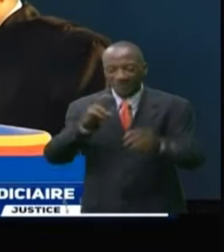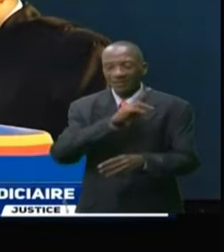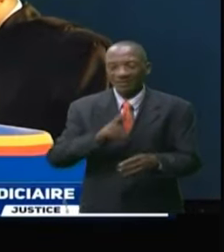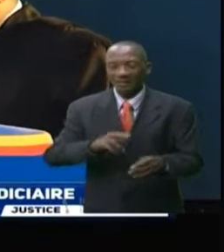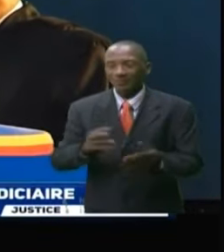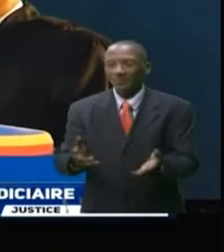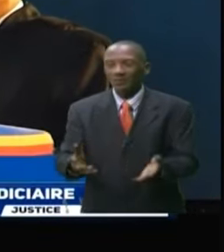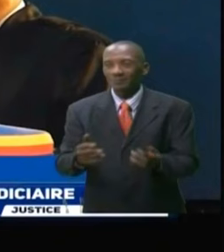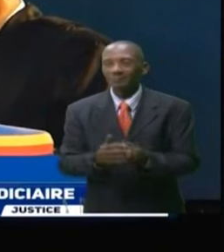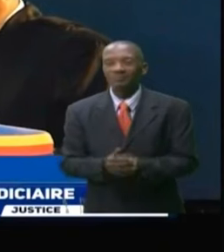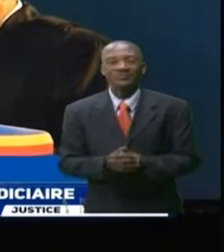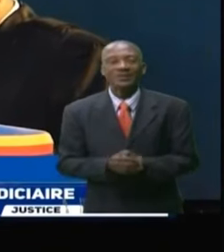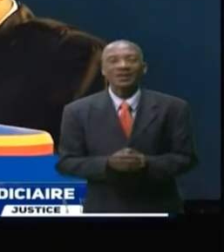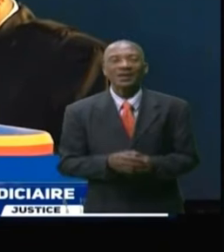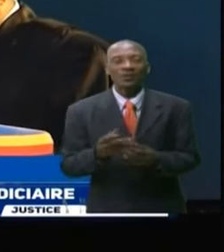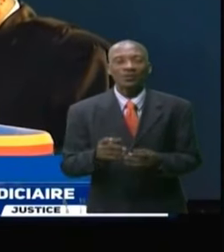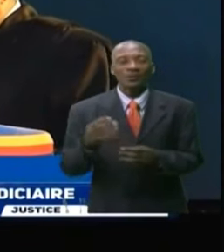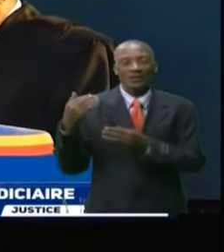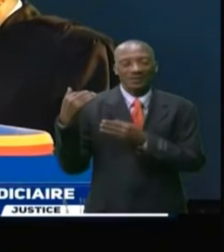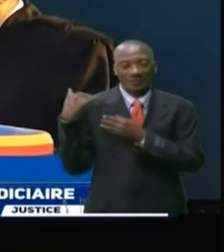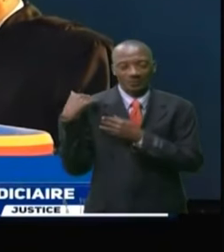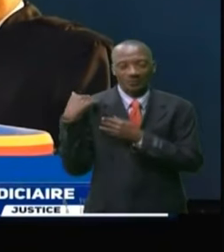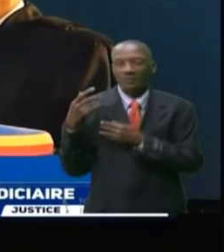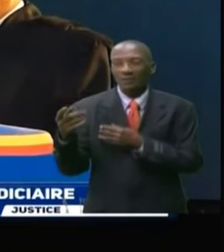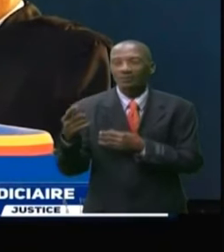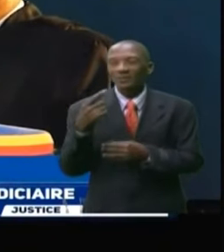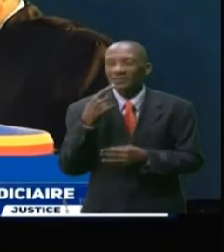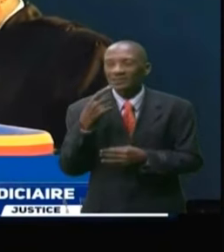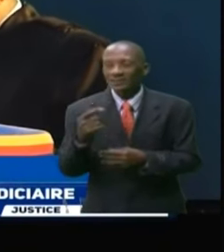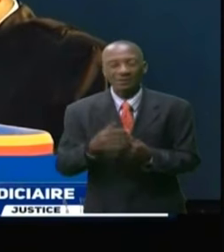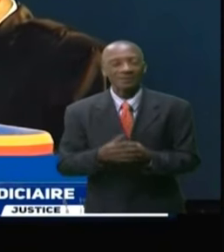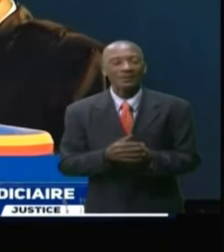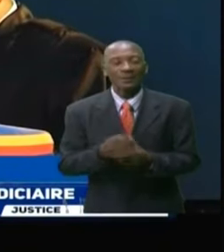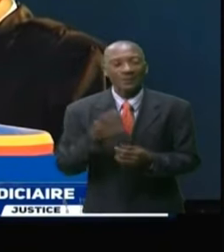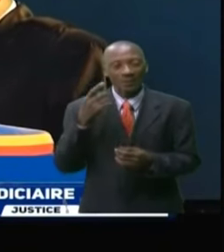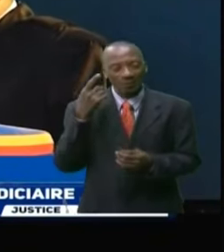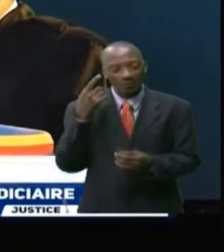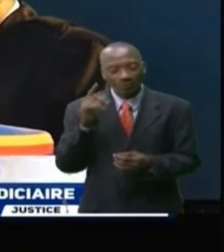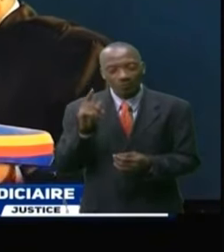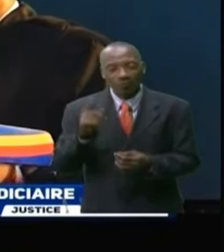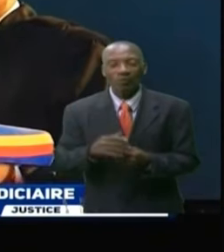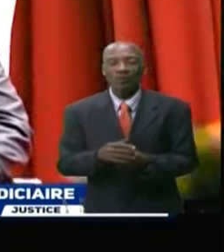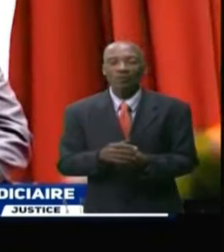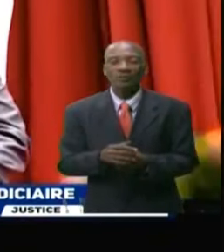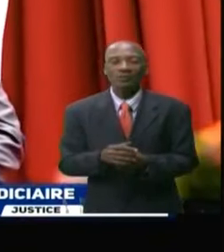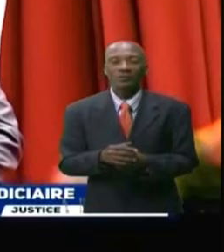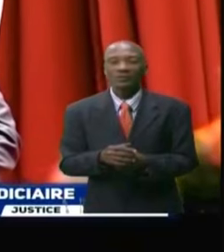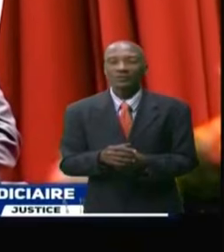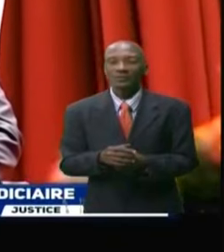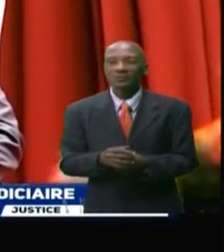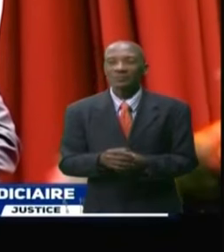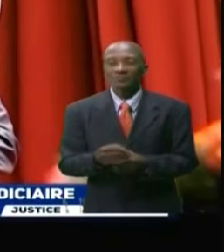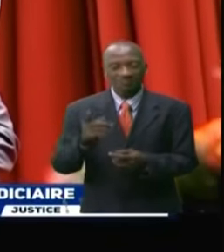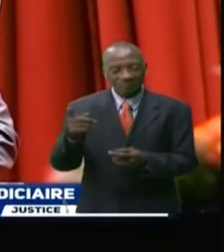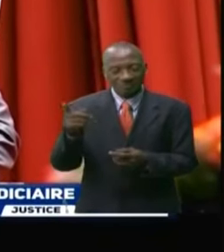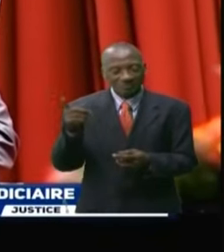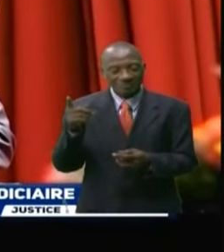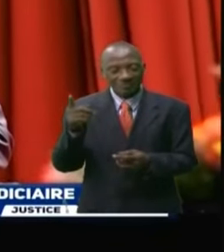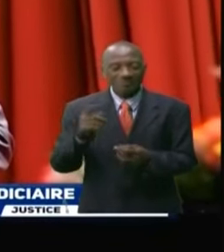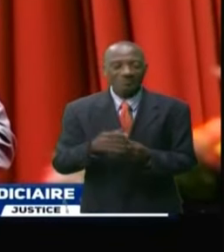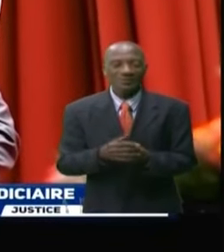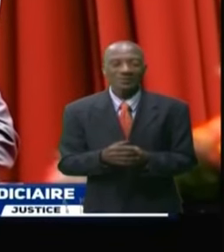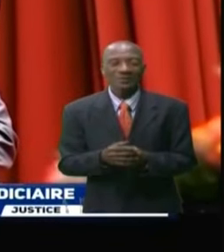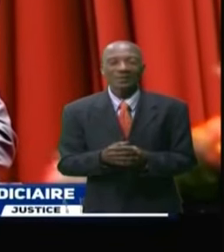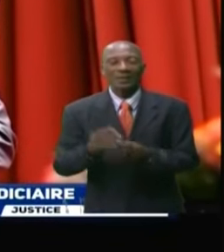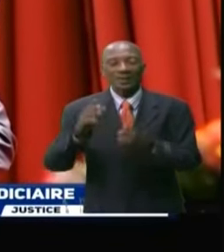et par ma voix, l'Ordre national des avocats a jugé utile d'aborder encore un